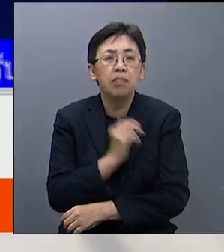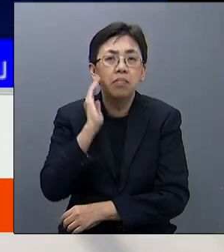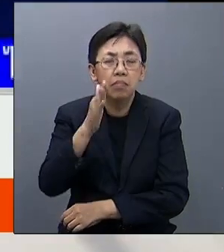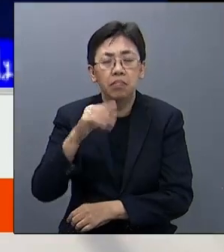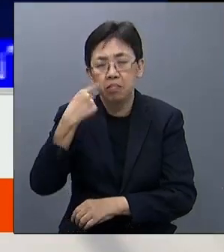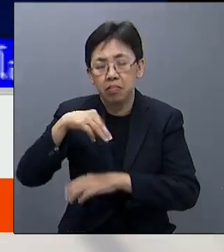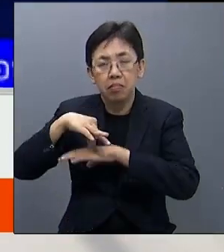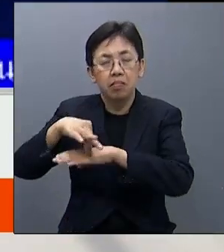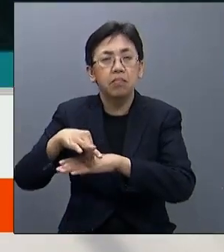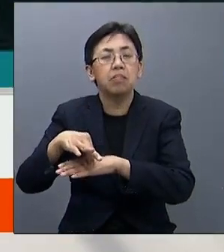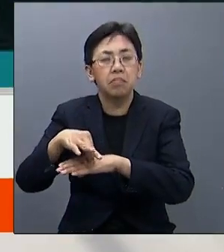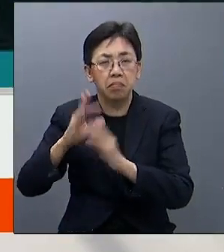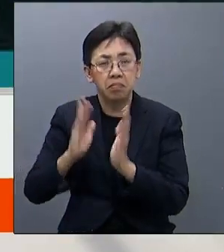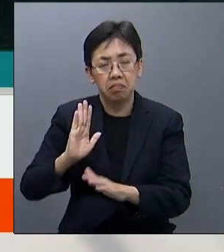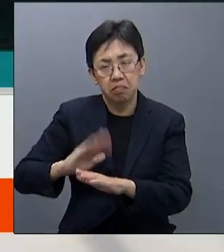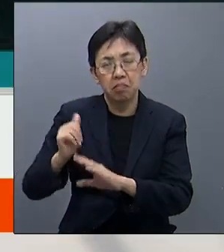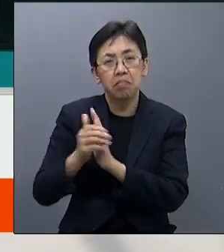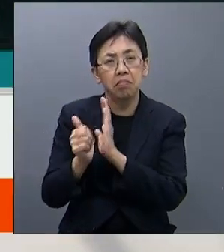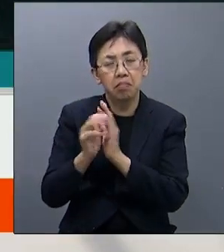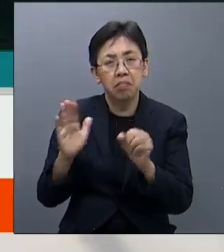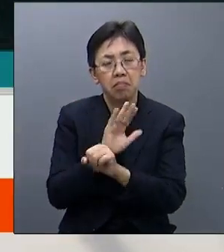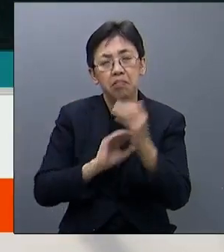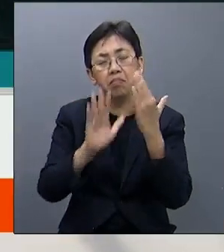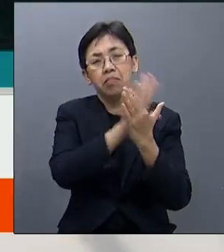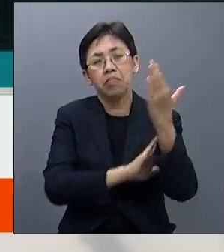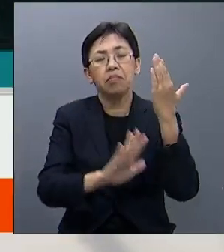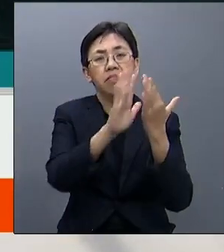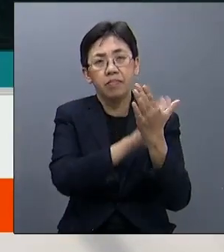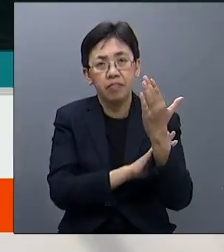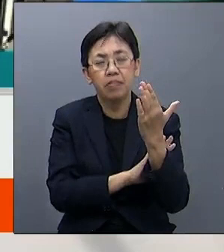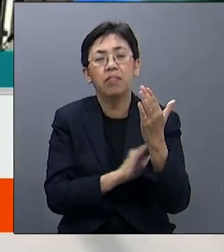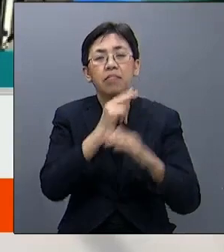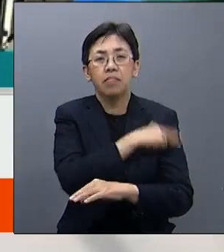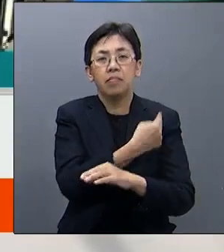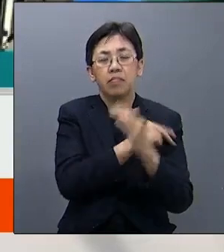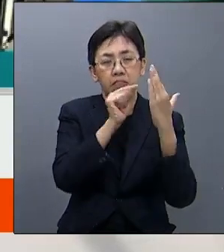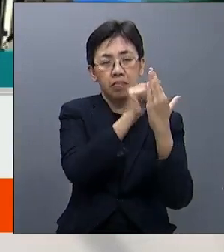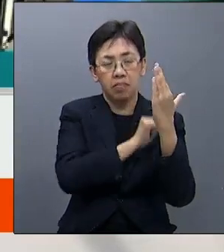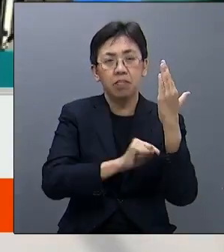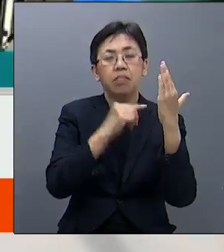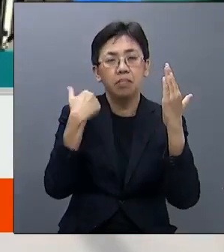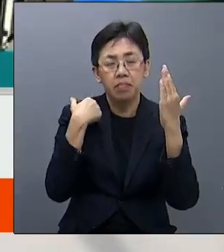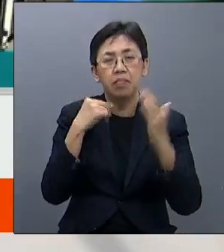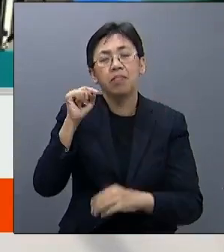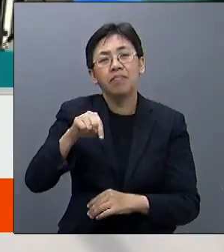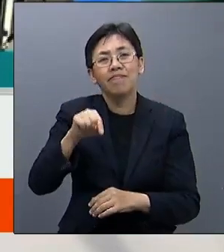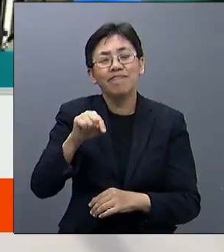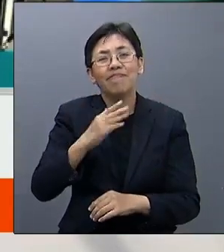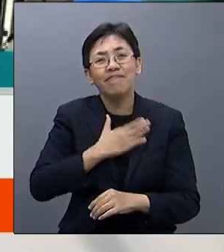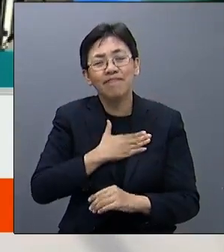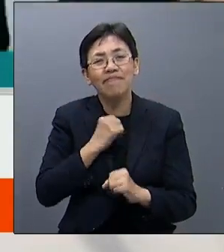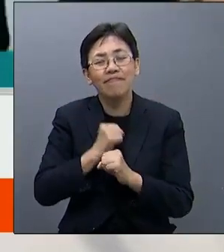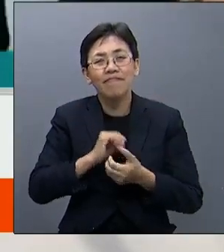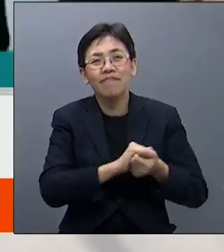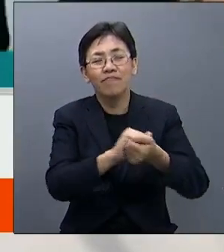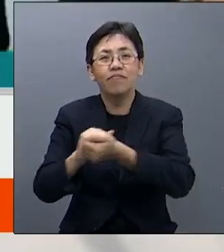าญให้ครบทุกภูมิภาคนะครับของที่มีโรงพยาบาลอยู่ด้วยนะครับซึ่งตัวนี้เนี่ยเราก็เห็นที่ทางเดียวกันกับ